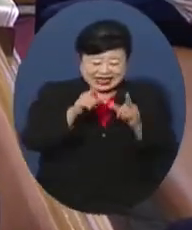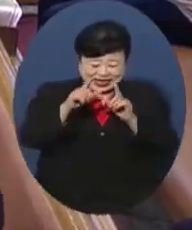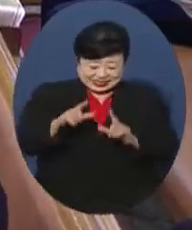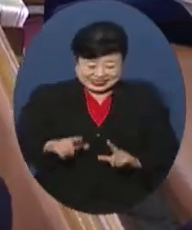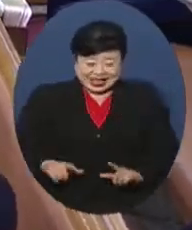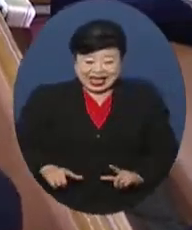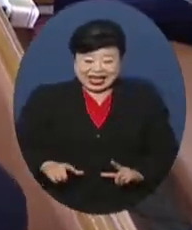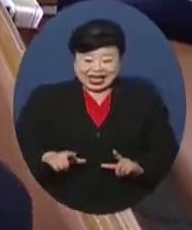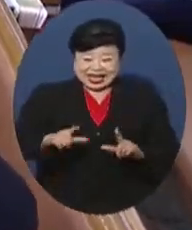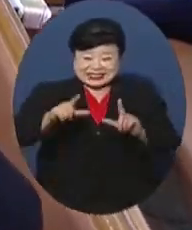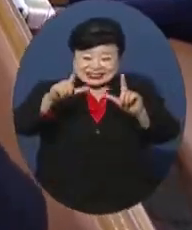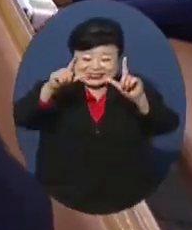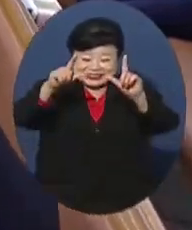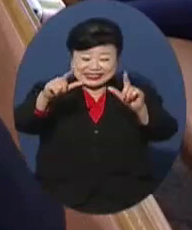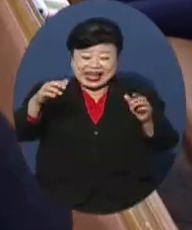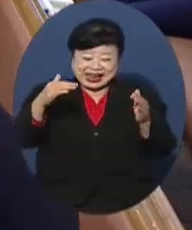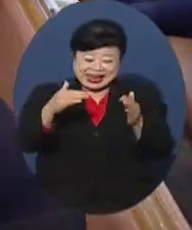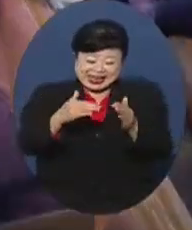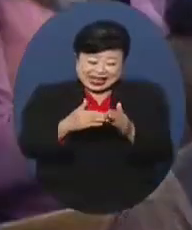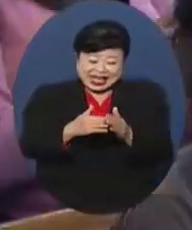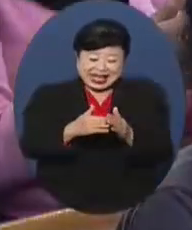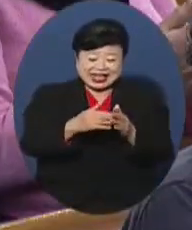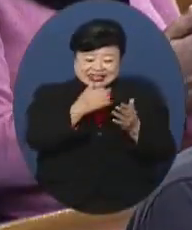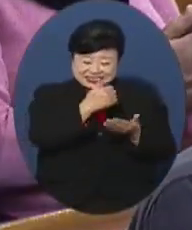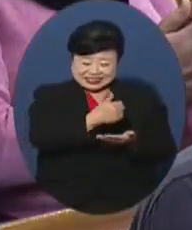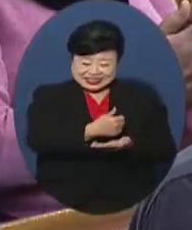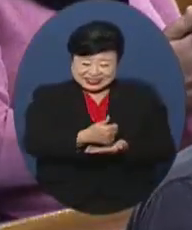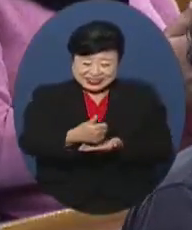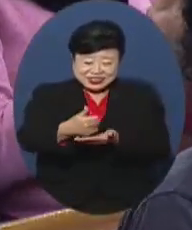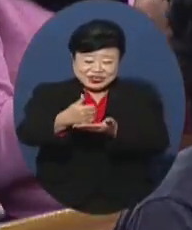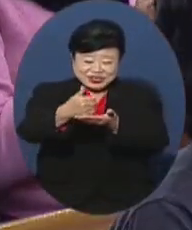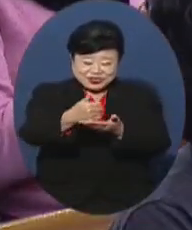나의 사는 날까지